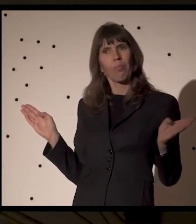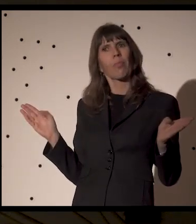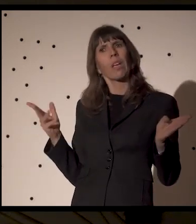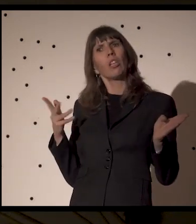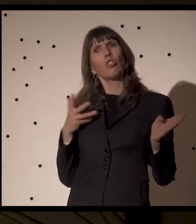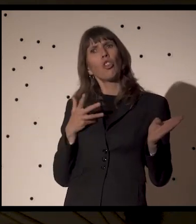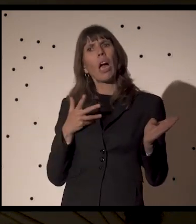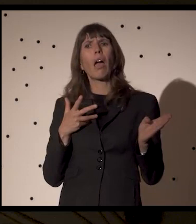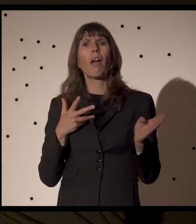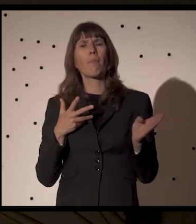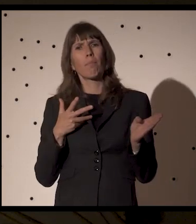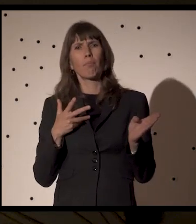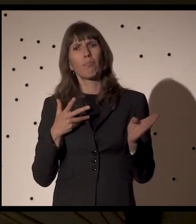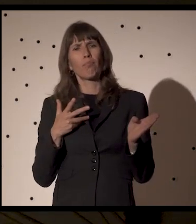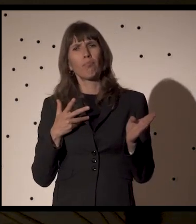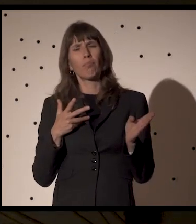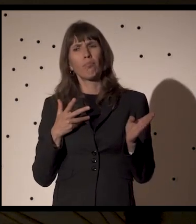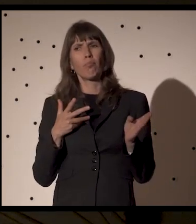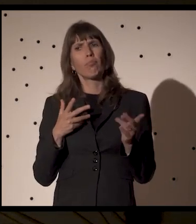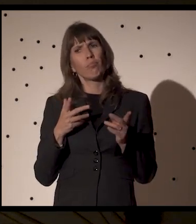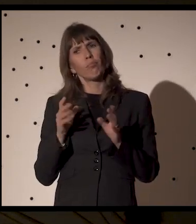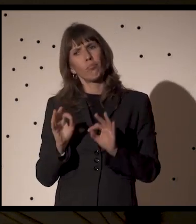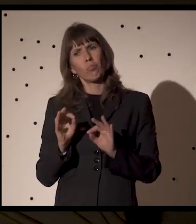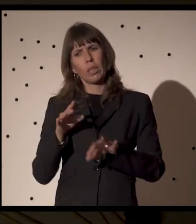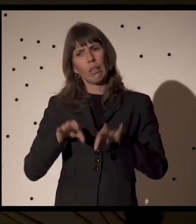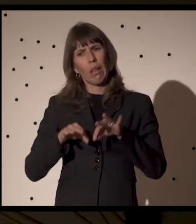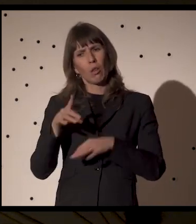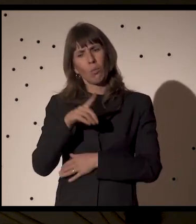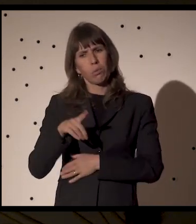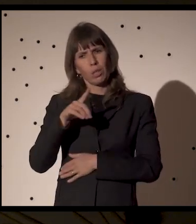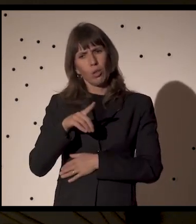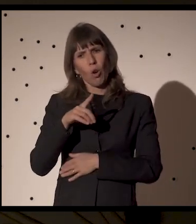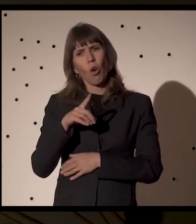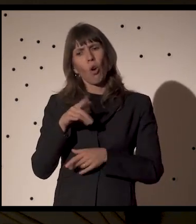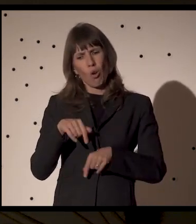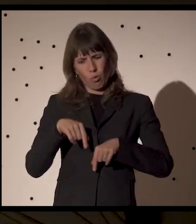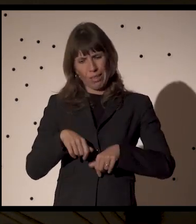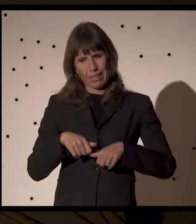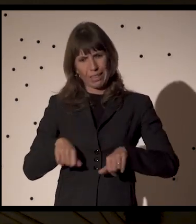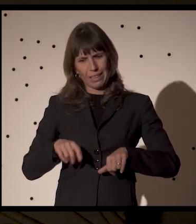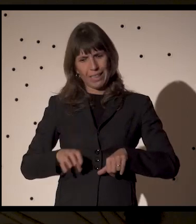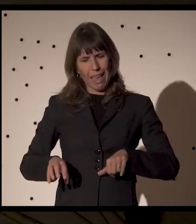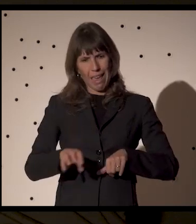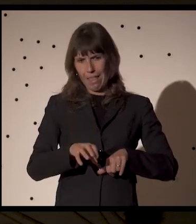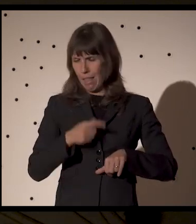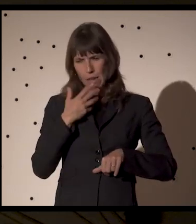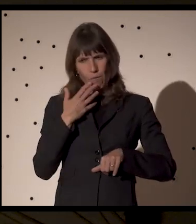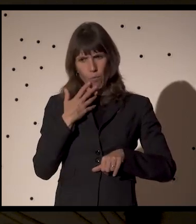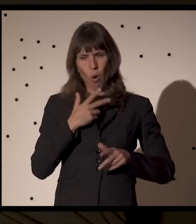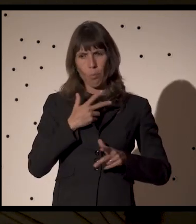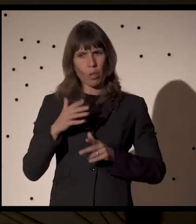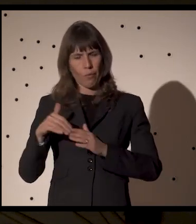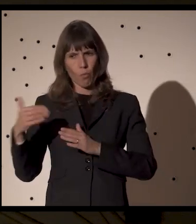lavori che il Piccolo Teatro di Milano porterà fuori dalle proprie sedi nel corso della stagione 23-24